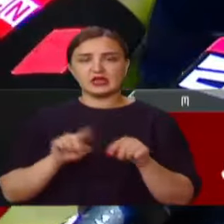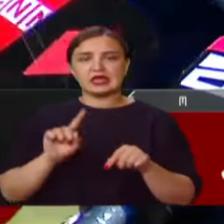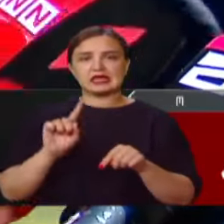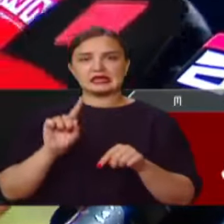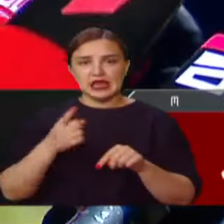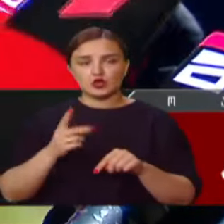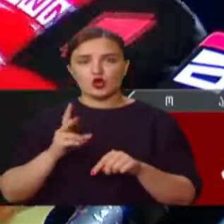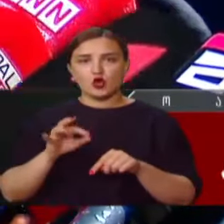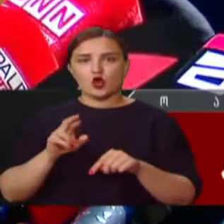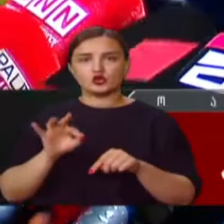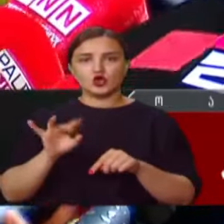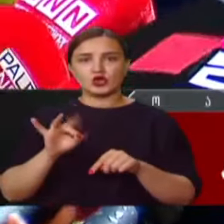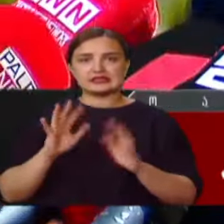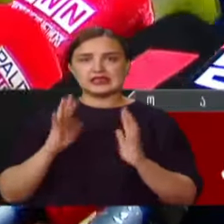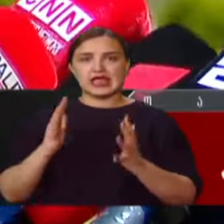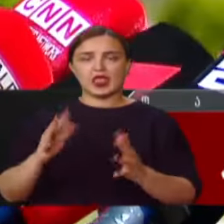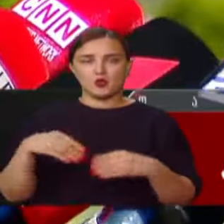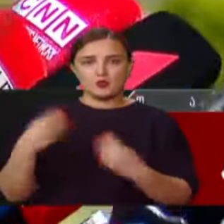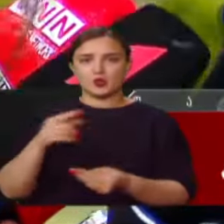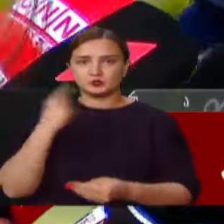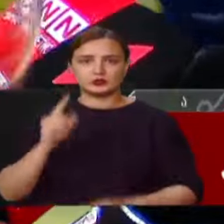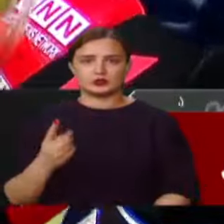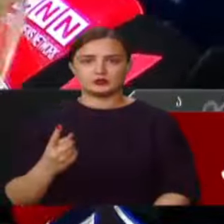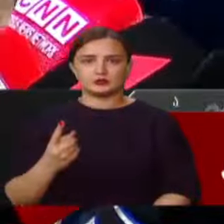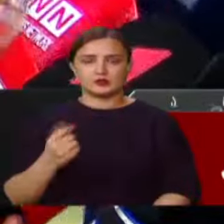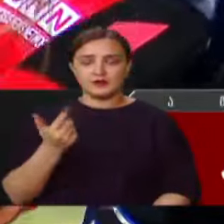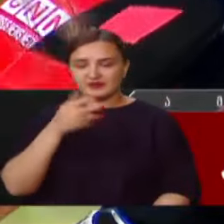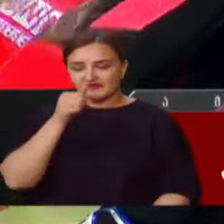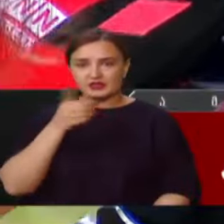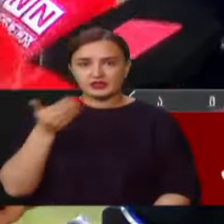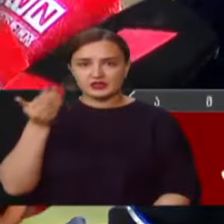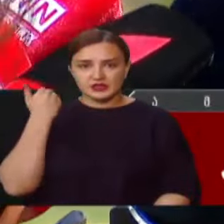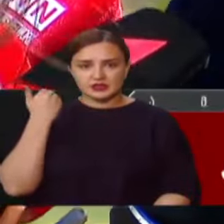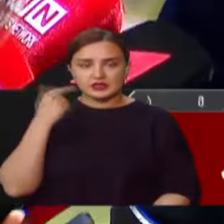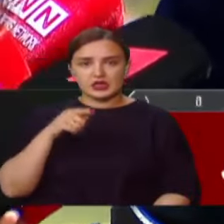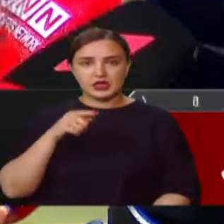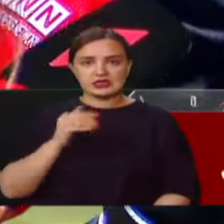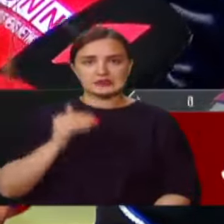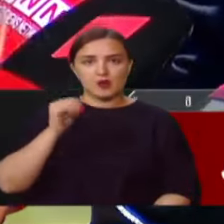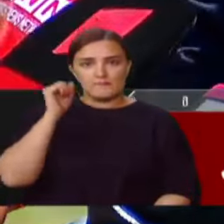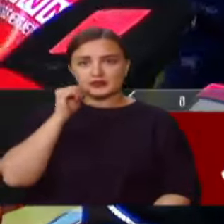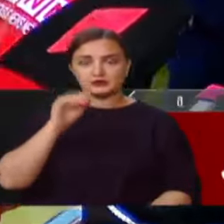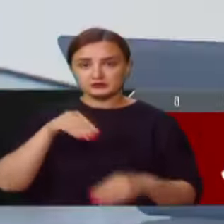ჩააბარეს კოდორის ხეობა? რატომ მოხდა, რომ რამდენიმე თვით ადრე დაარქვეს ზემო აფხაზეთი?